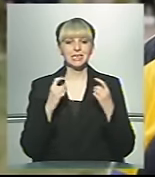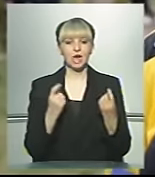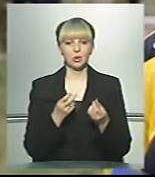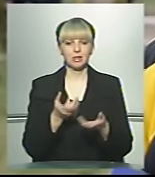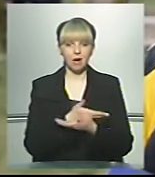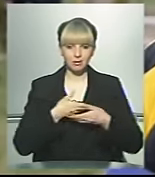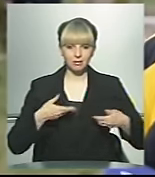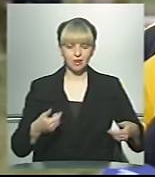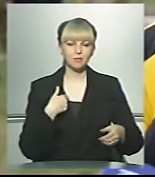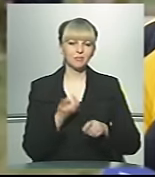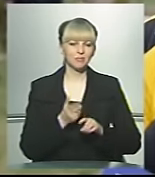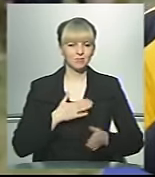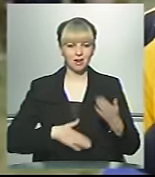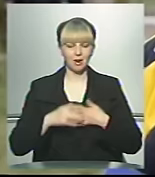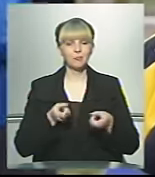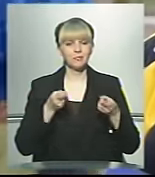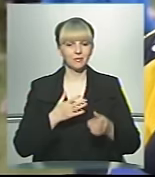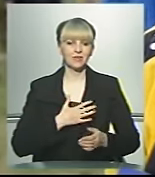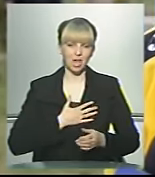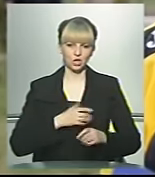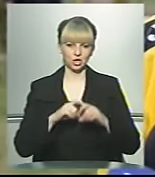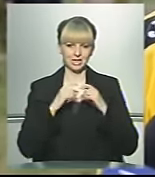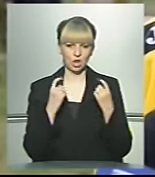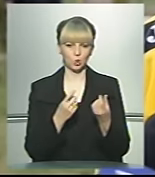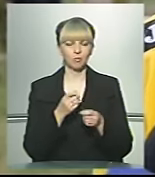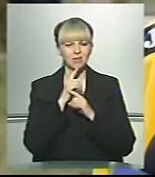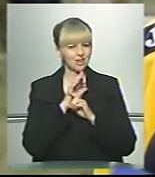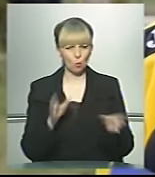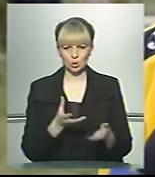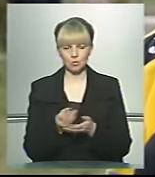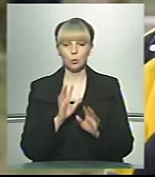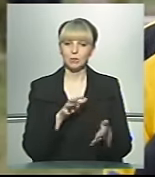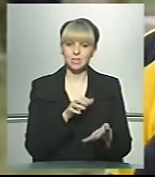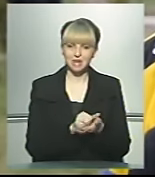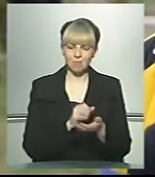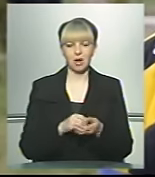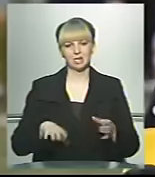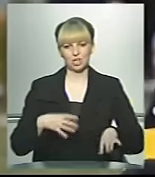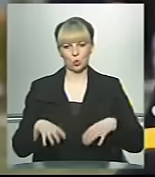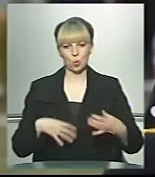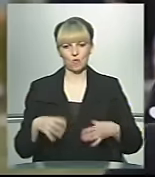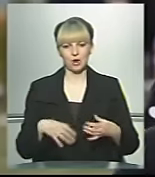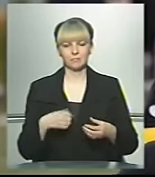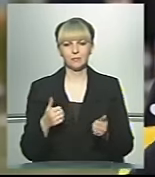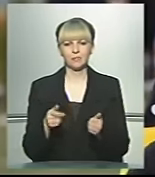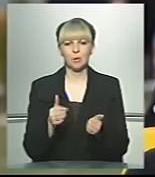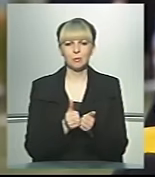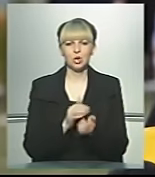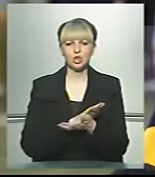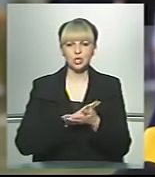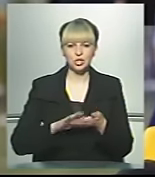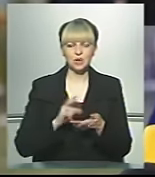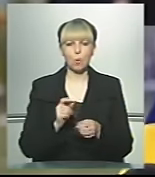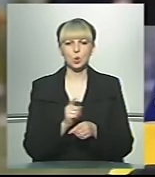нас. І ми дуже раді, бо дійсно це наш стадіон, де ми не будемо платити, будемо займатися, тренуватися. Тут поле чисто зроблено